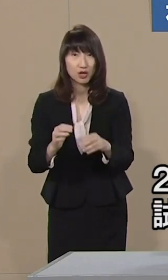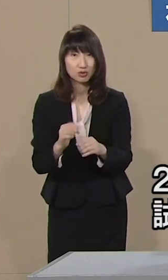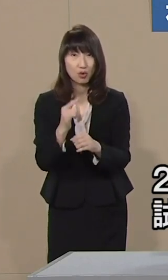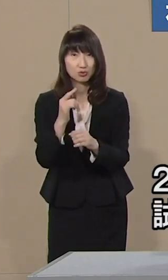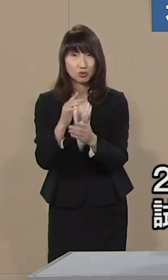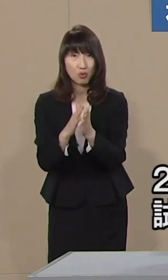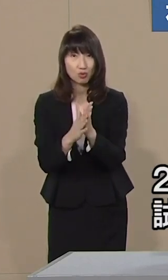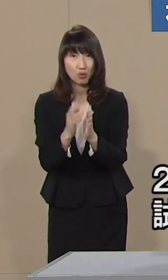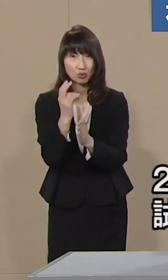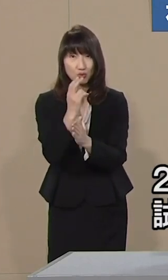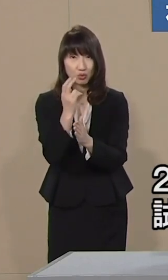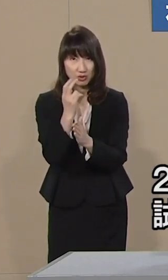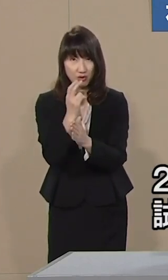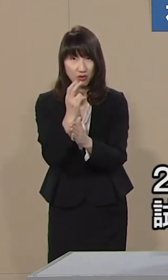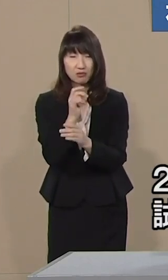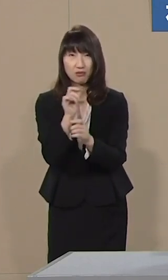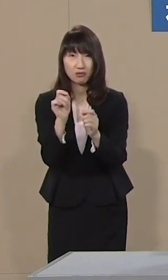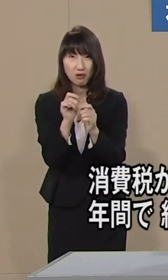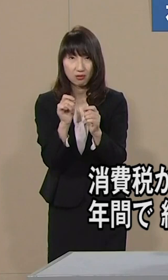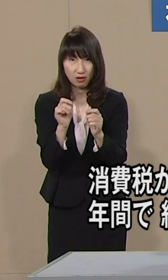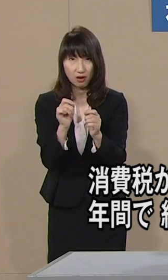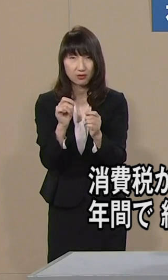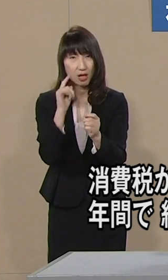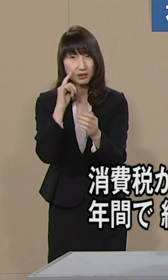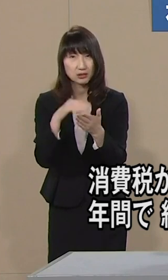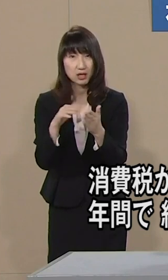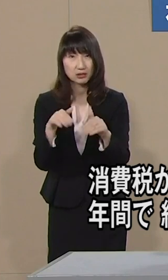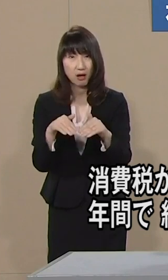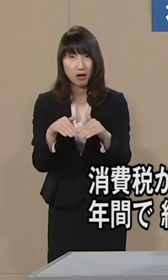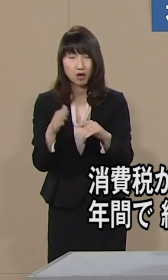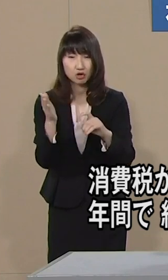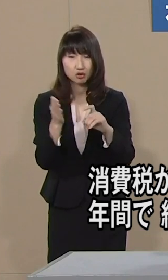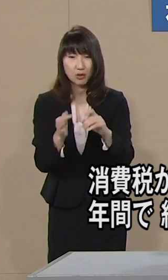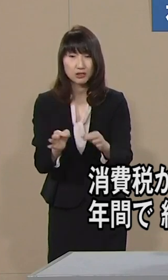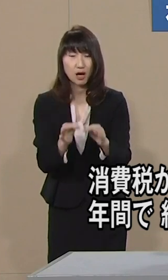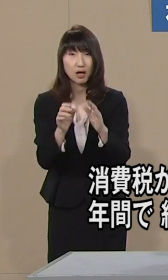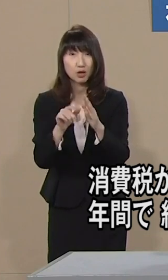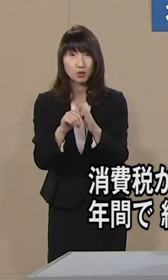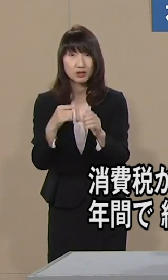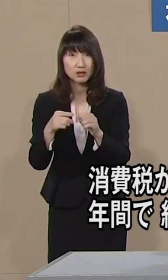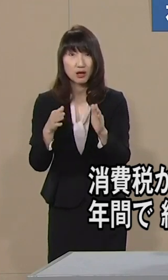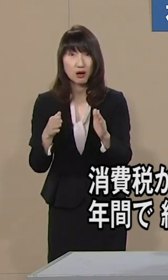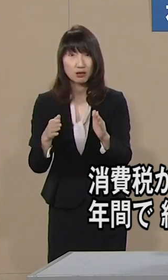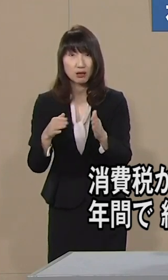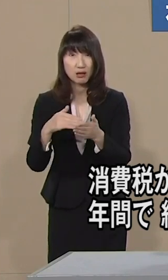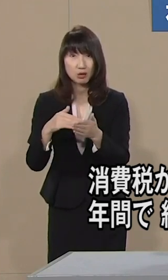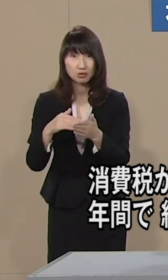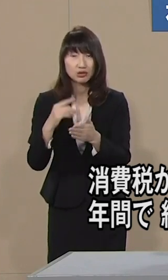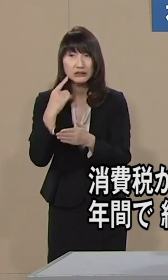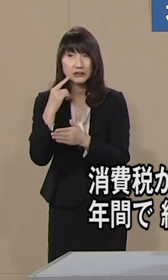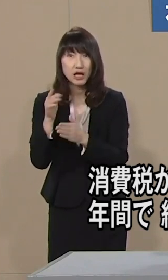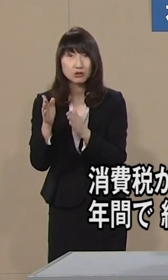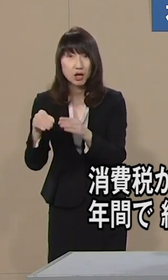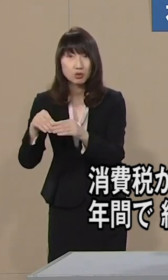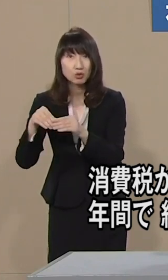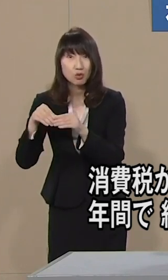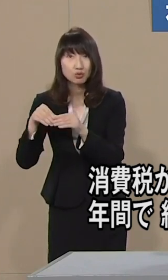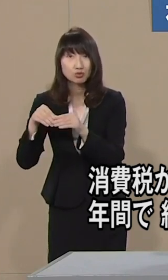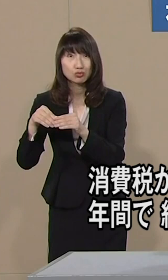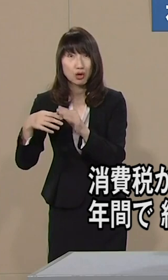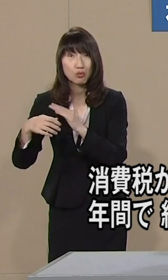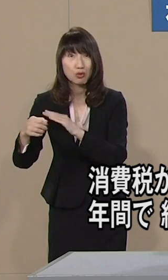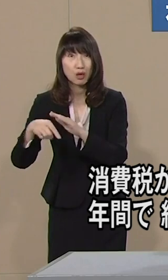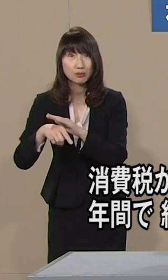省の調査をもとに試算をしました消費税が10%になった場合年間で約1ヶ月分の所得が